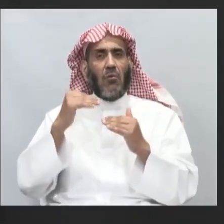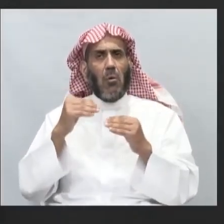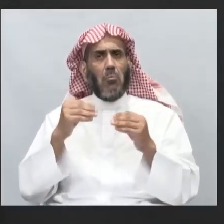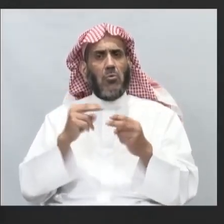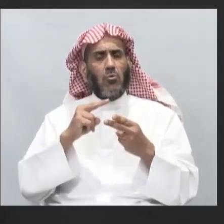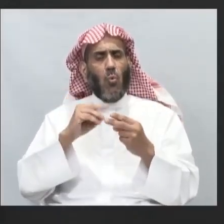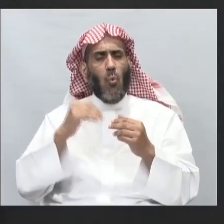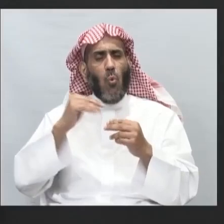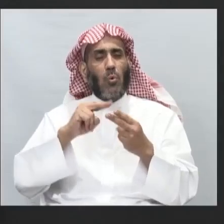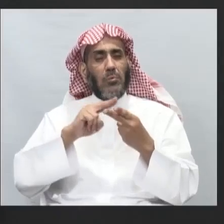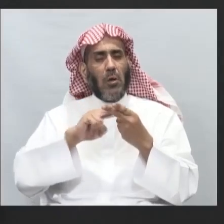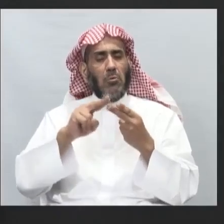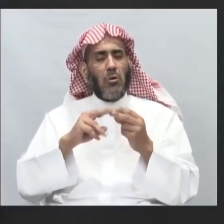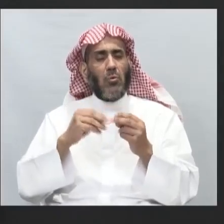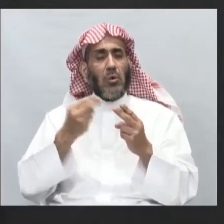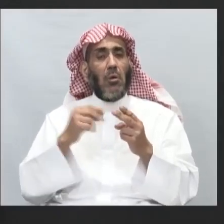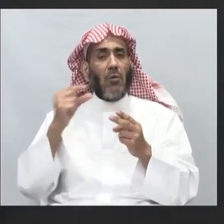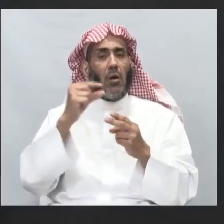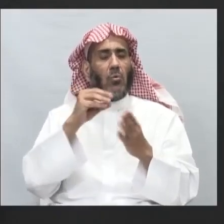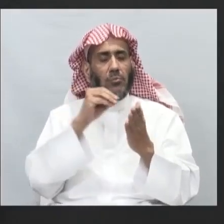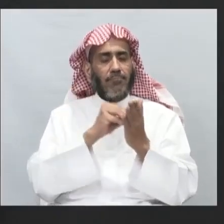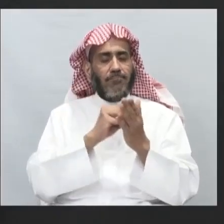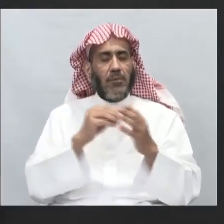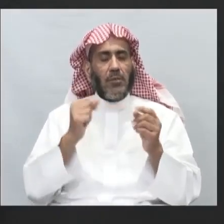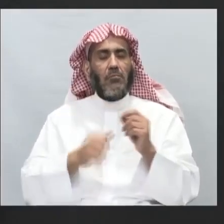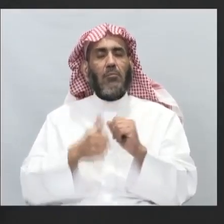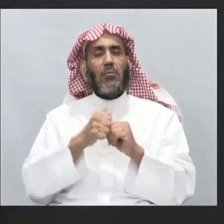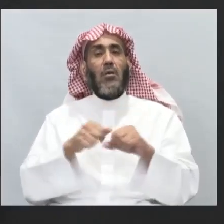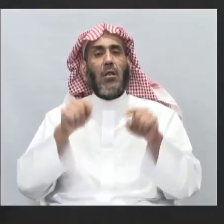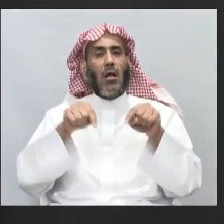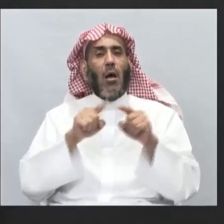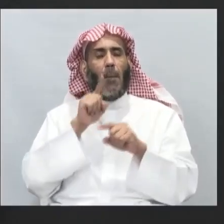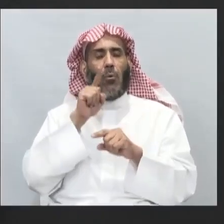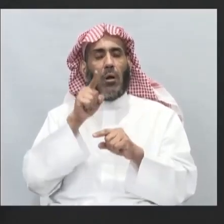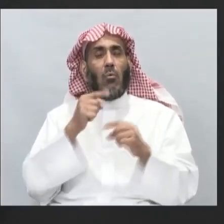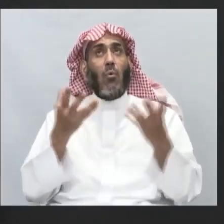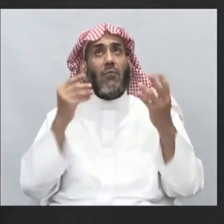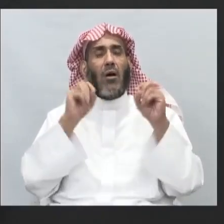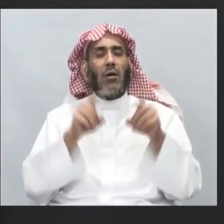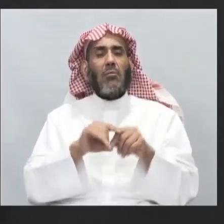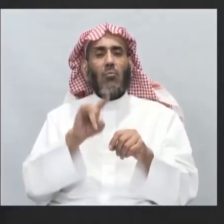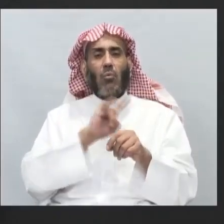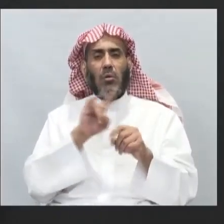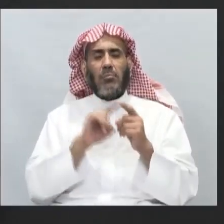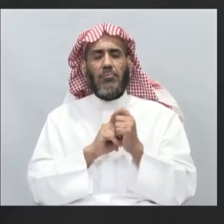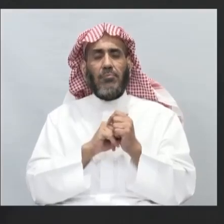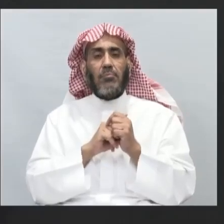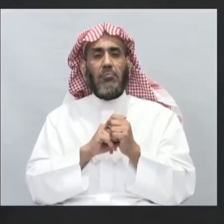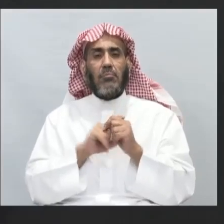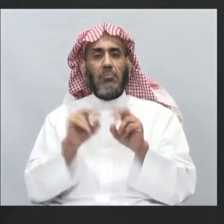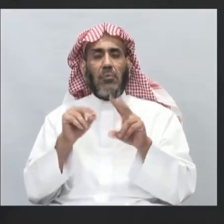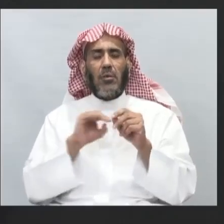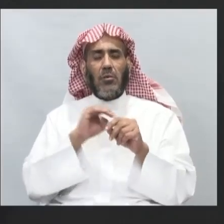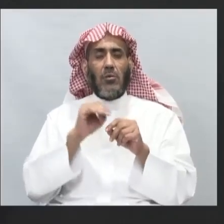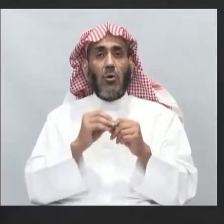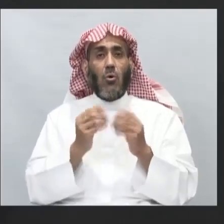تعبيرك واستخدامك للالفاظ واسقاطها هنا بالشكل السليم هذا امر لك وفقك الله ولا يعتبر او تعتبر مثل هذه